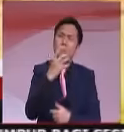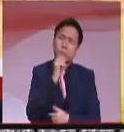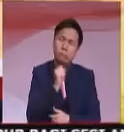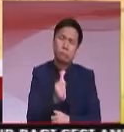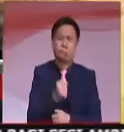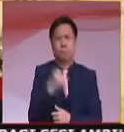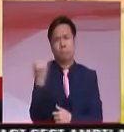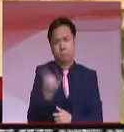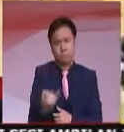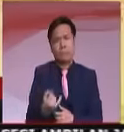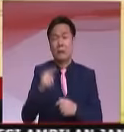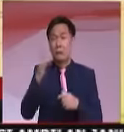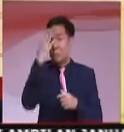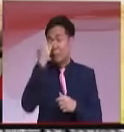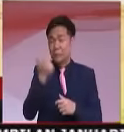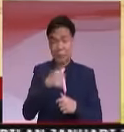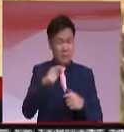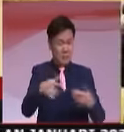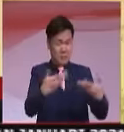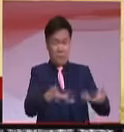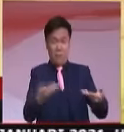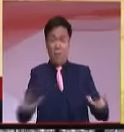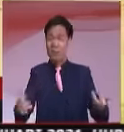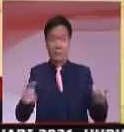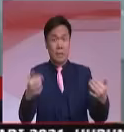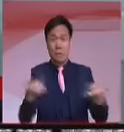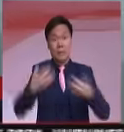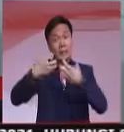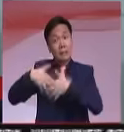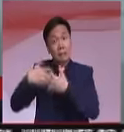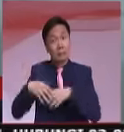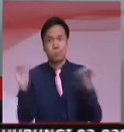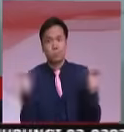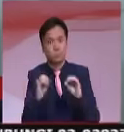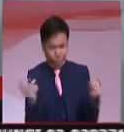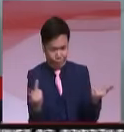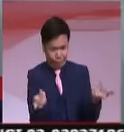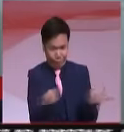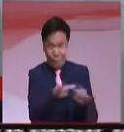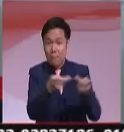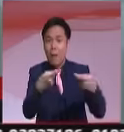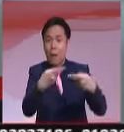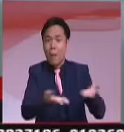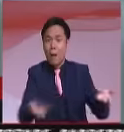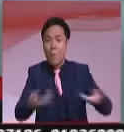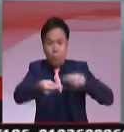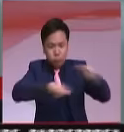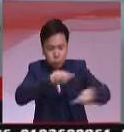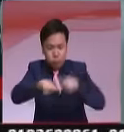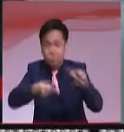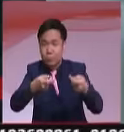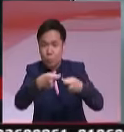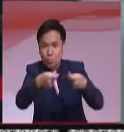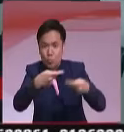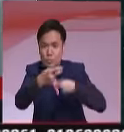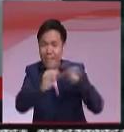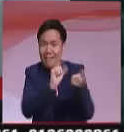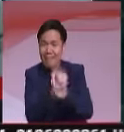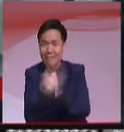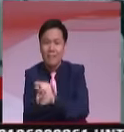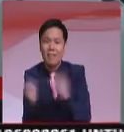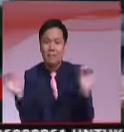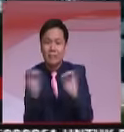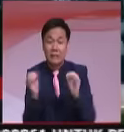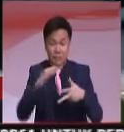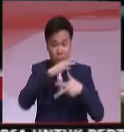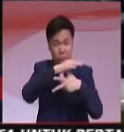kebanyakan komponen serta alat ganti sudah tidak dikeluarkan hilang bagi penggantian Duri The tender terbuka tempatan untuk